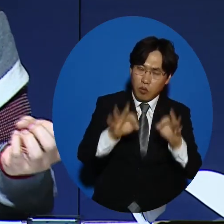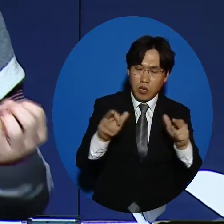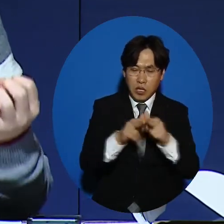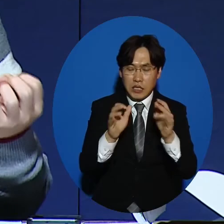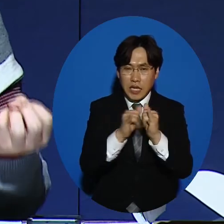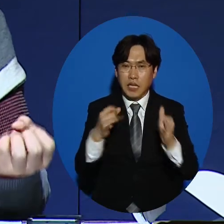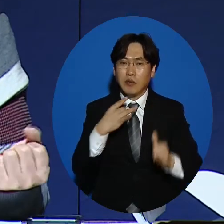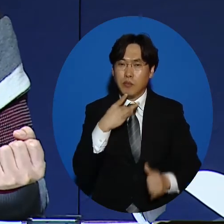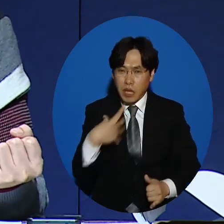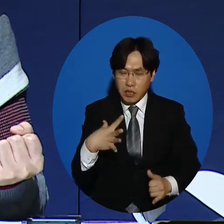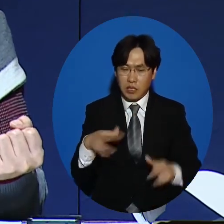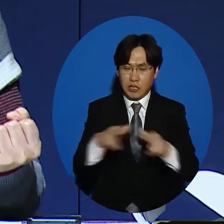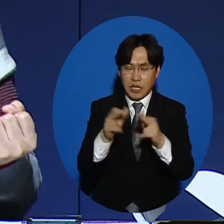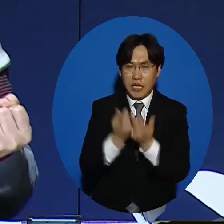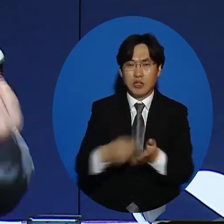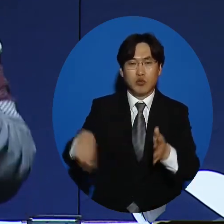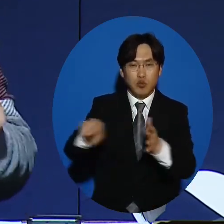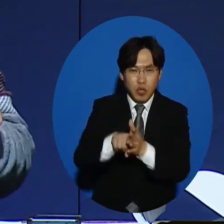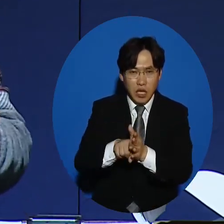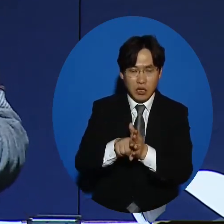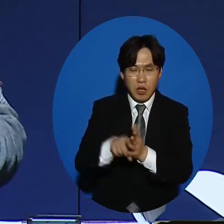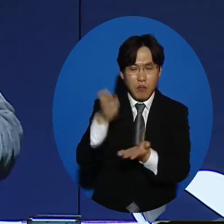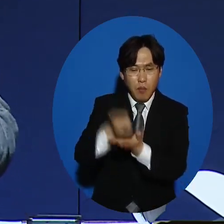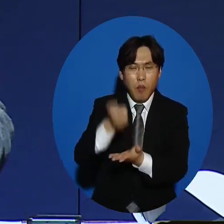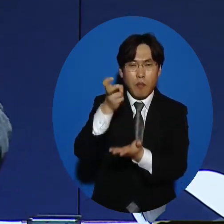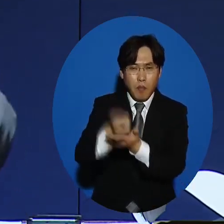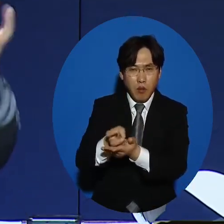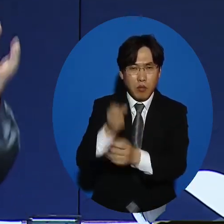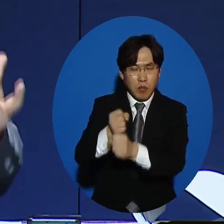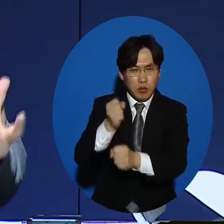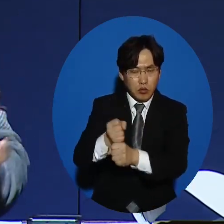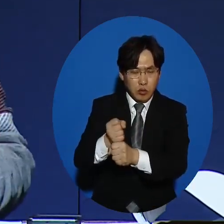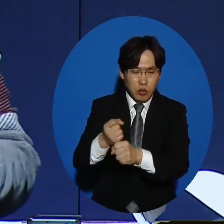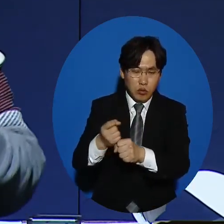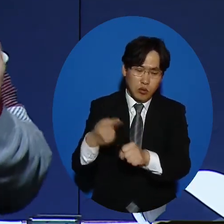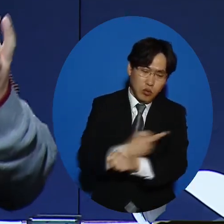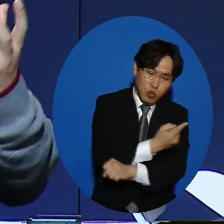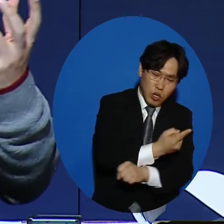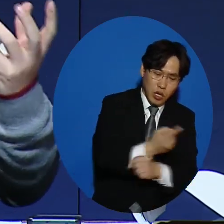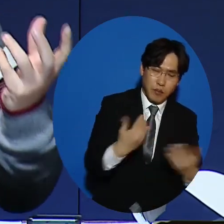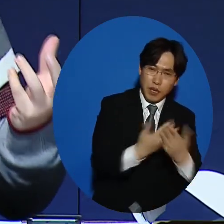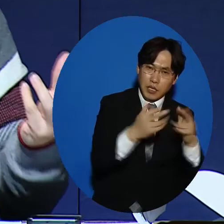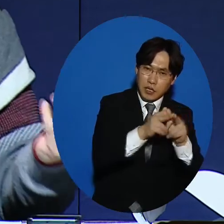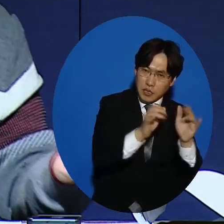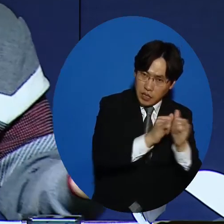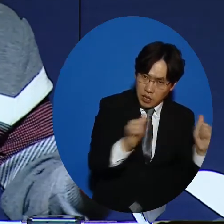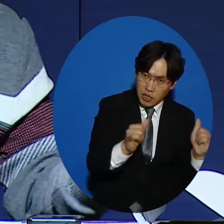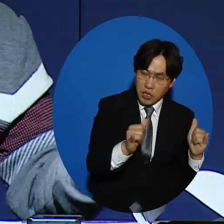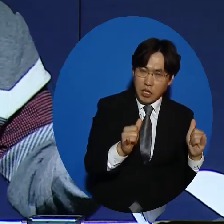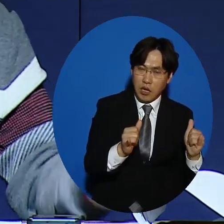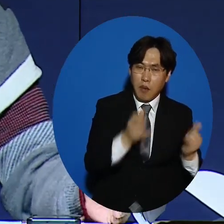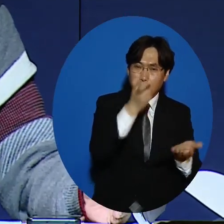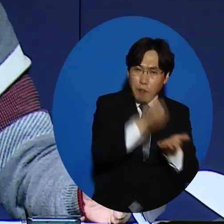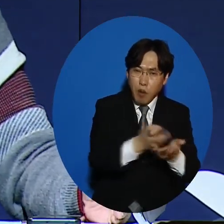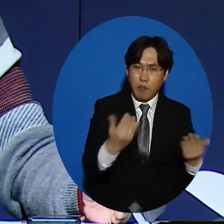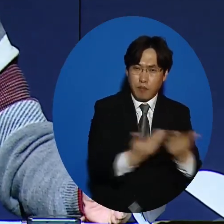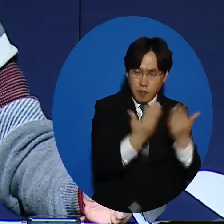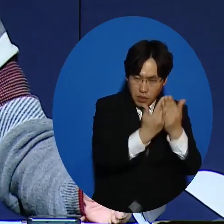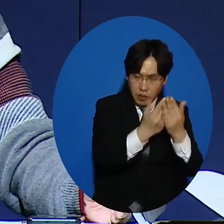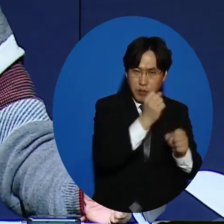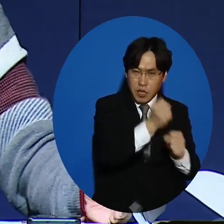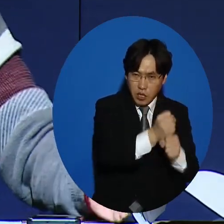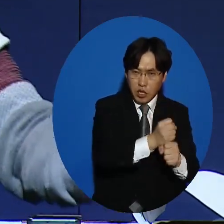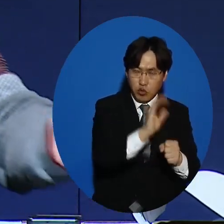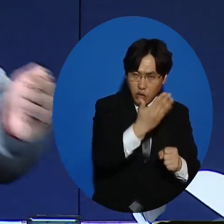장애인들을 위한 어떤 제도를 만들었어요. 그랬더니 한쪽에서는 발달장애인 평생교육 지원법도 조례를 만들어야